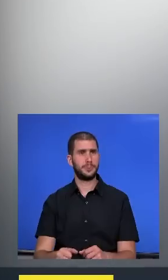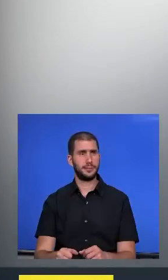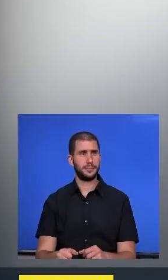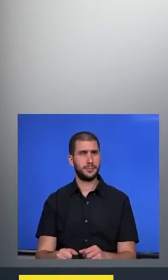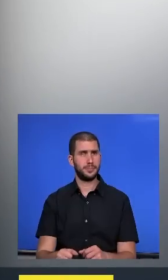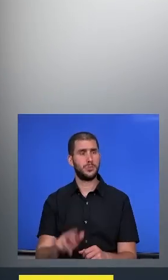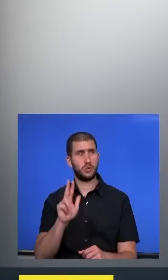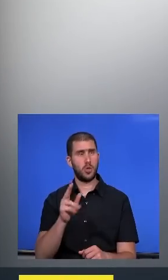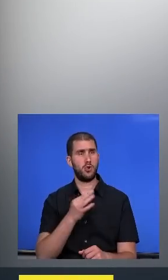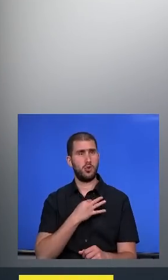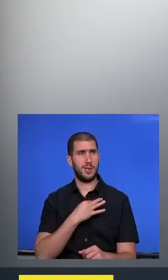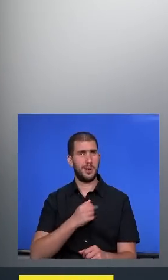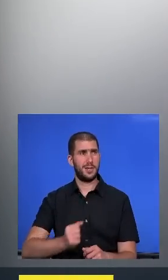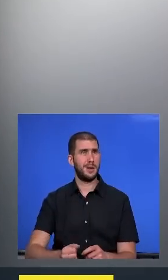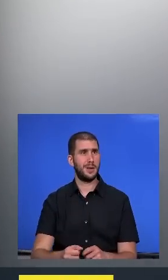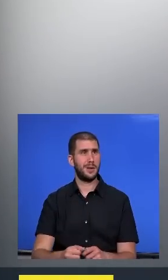3 моих.